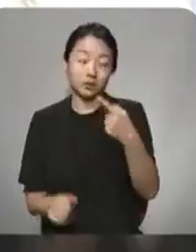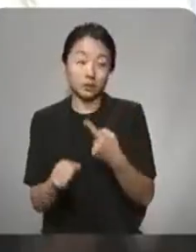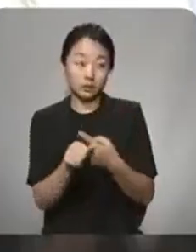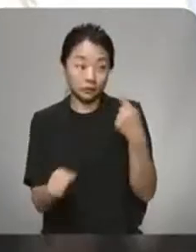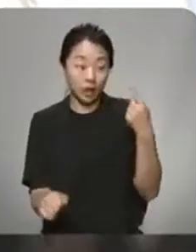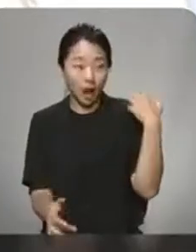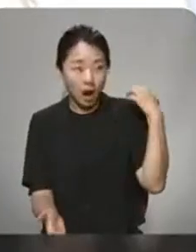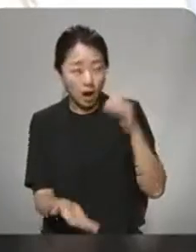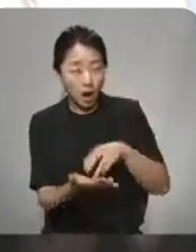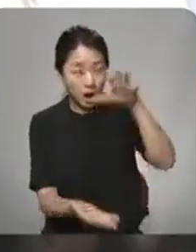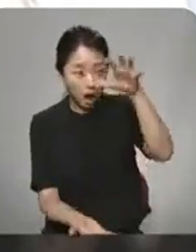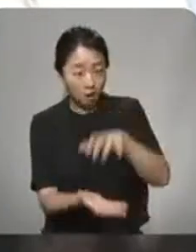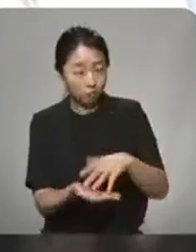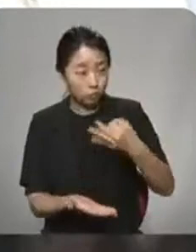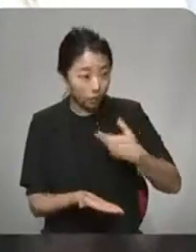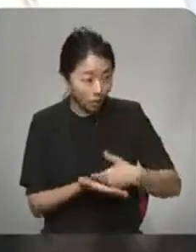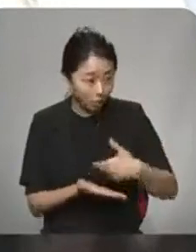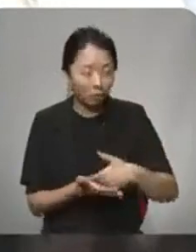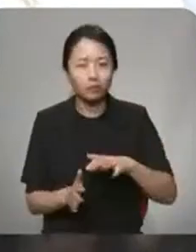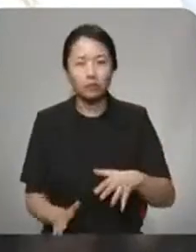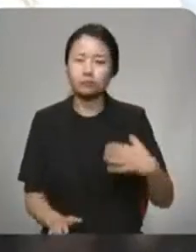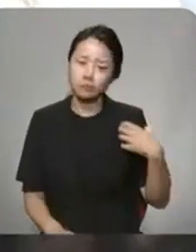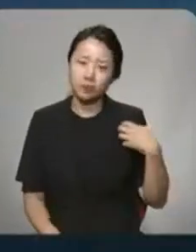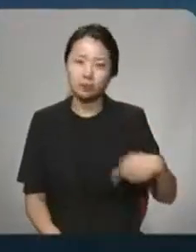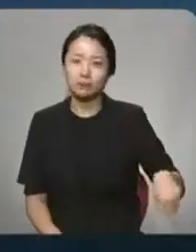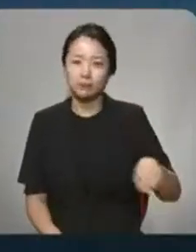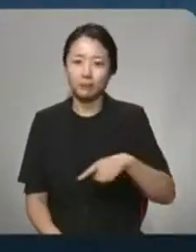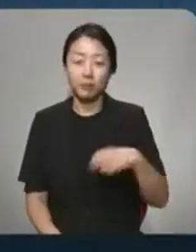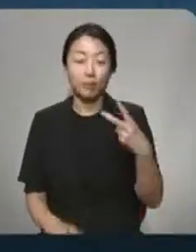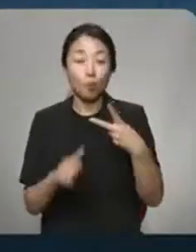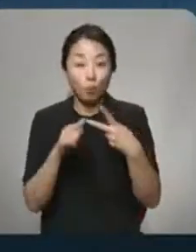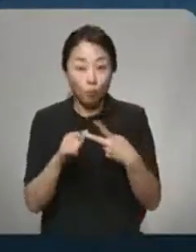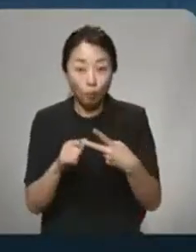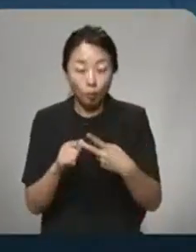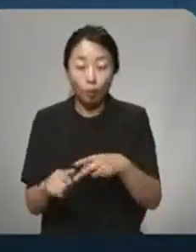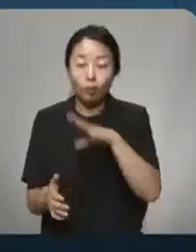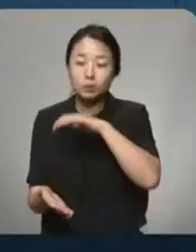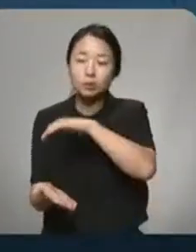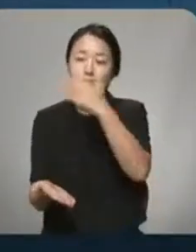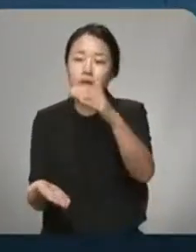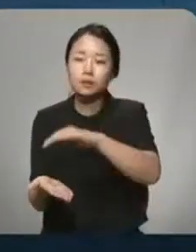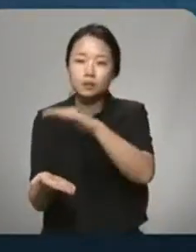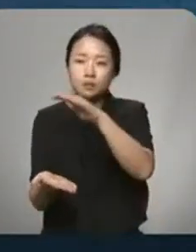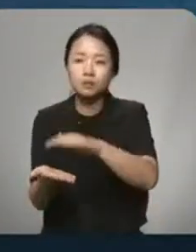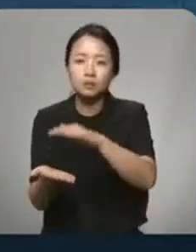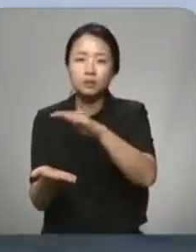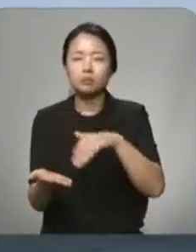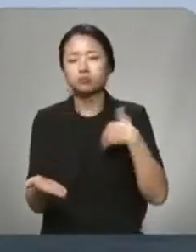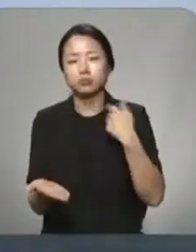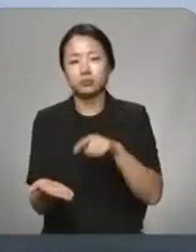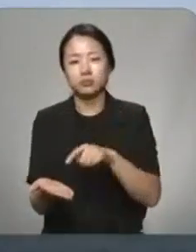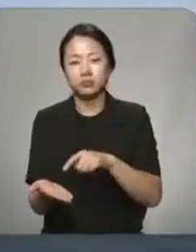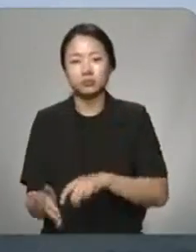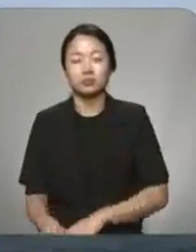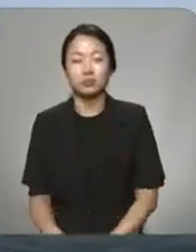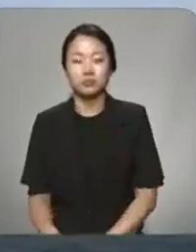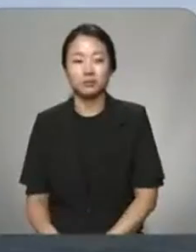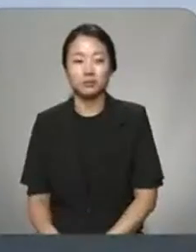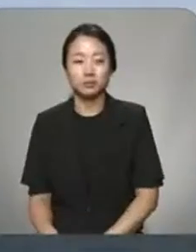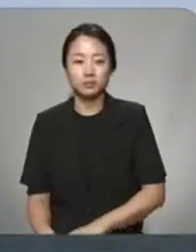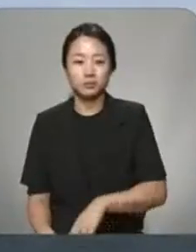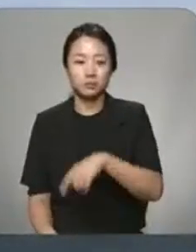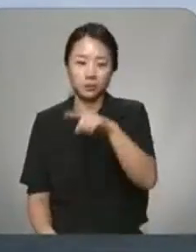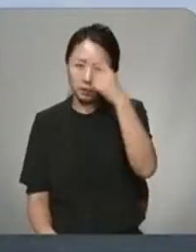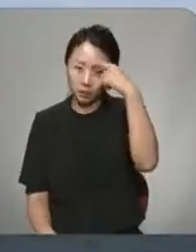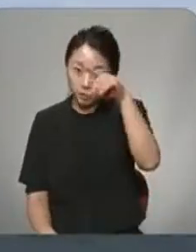지난해에 입어료까지 물도록 요구한 겁니다. 더욱 큰 걱정은 어획량입니다. 가면 갈수록 그 러시아도 고갈된